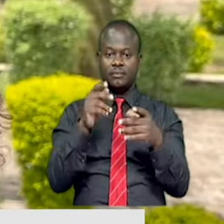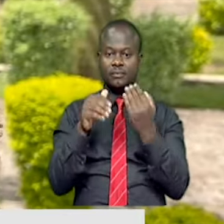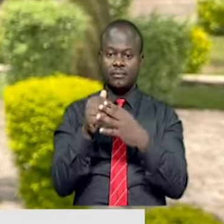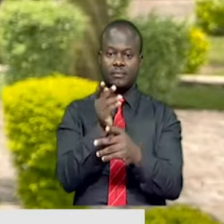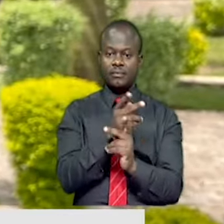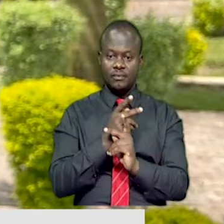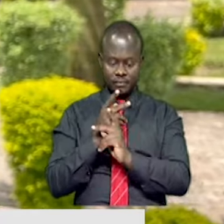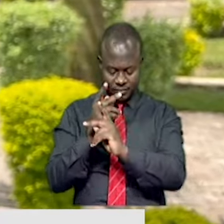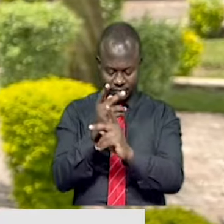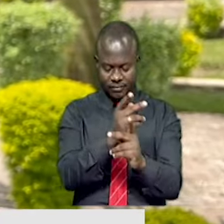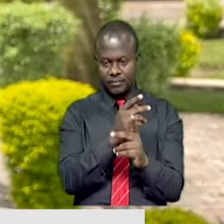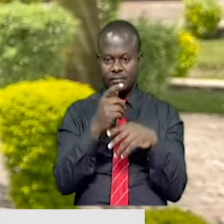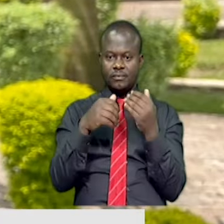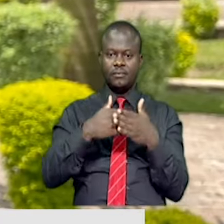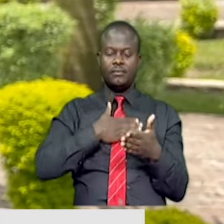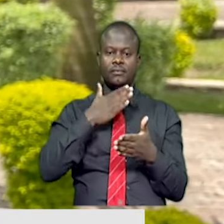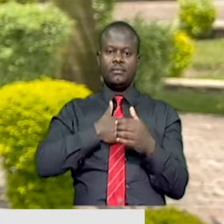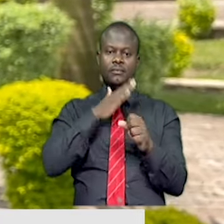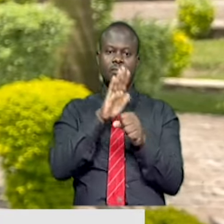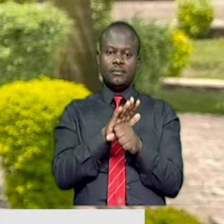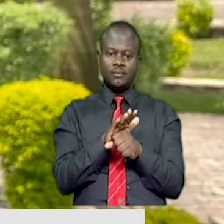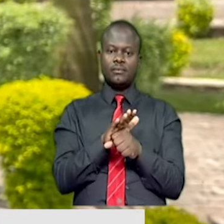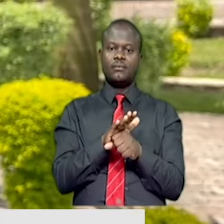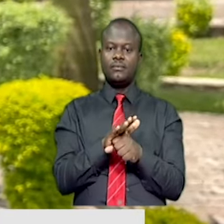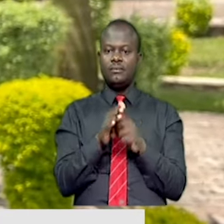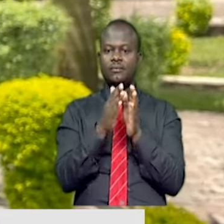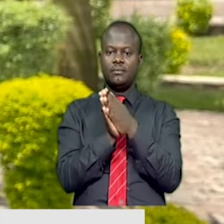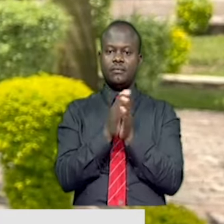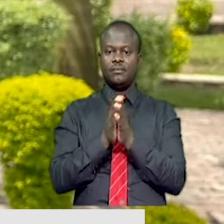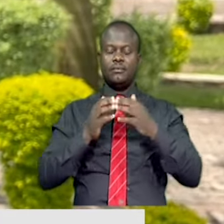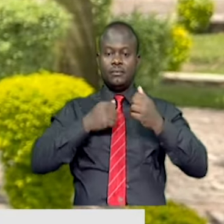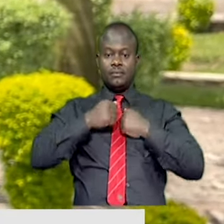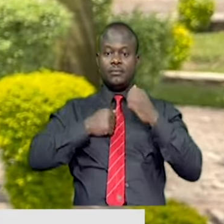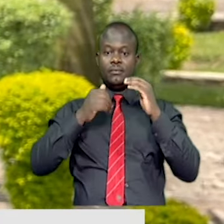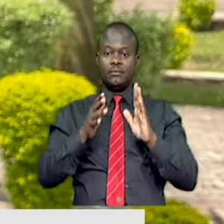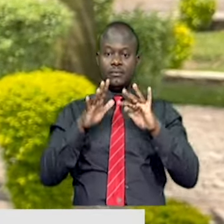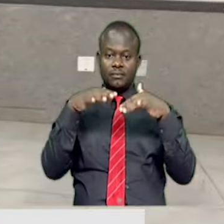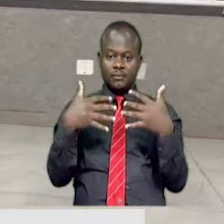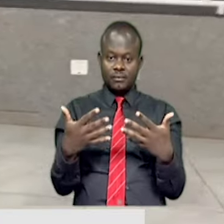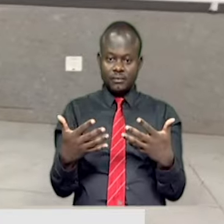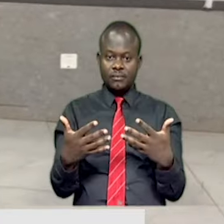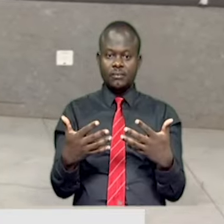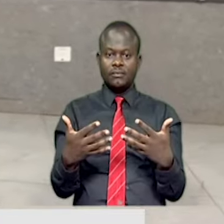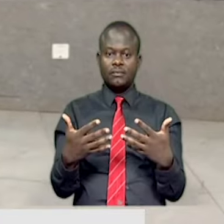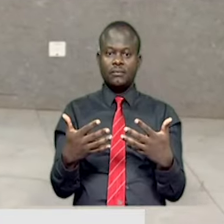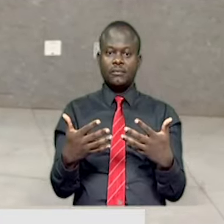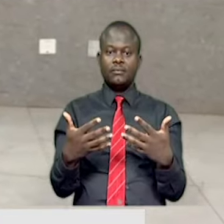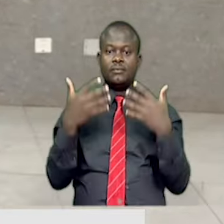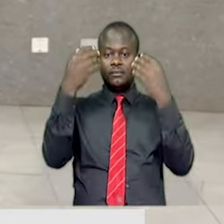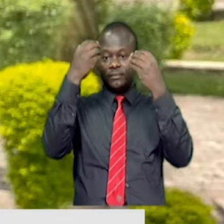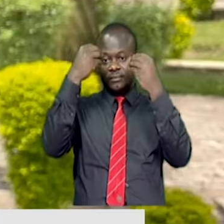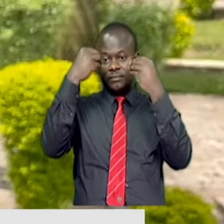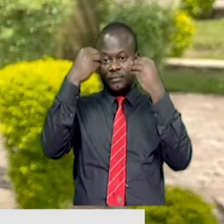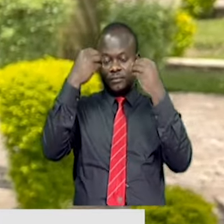hano twishimiye amateka y'u Rwanda kuno ba bari